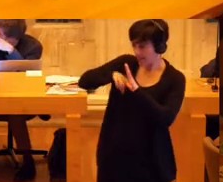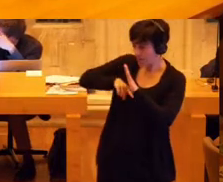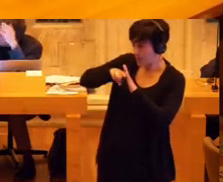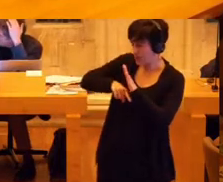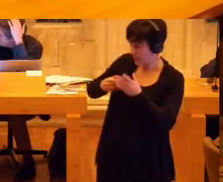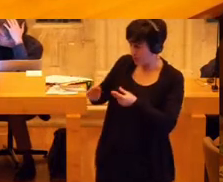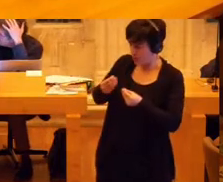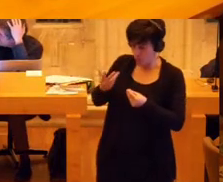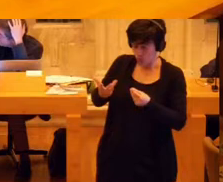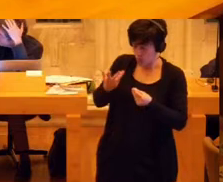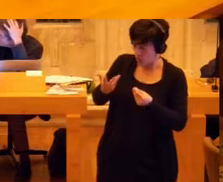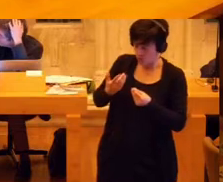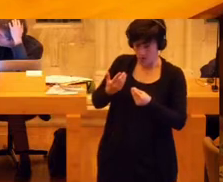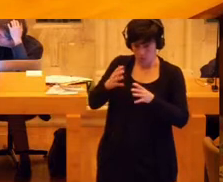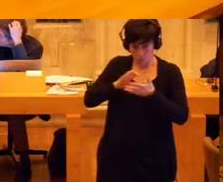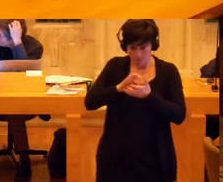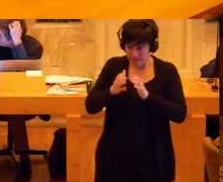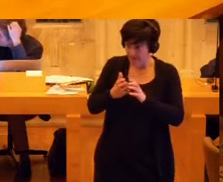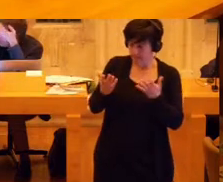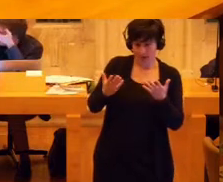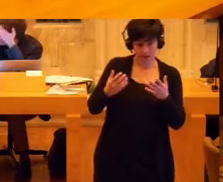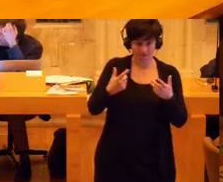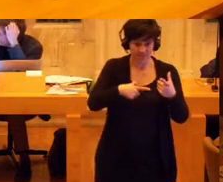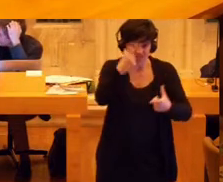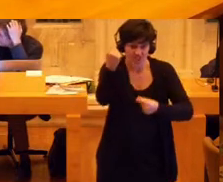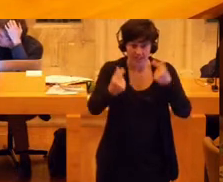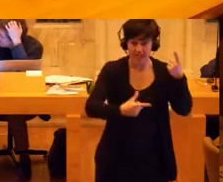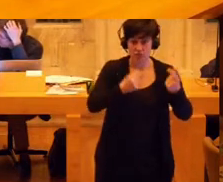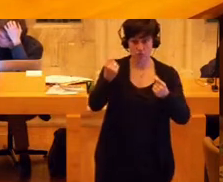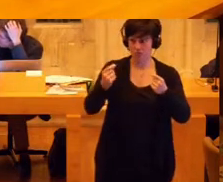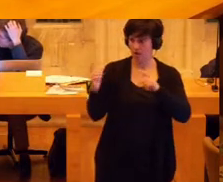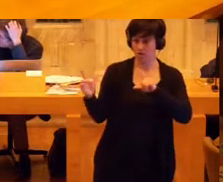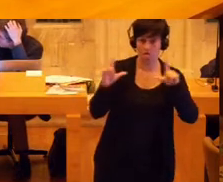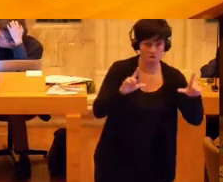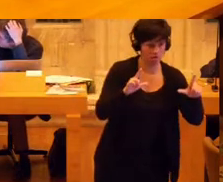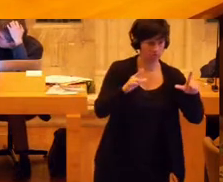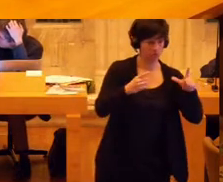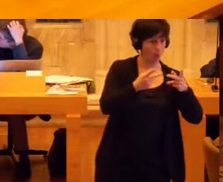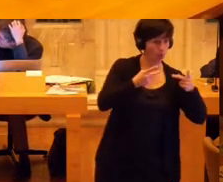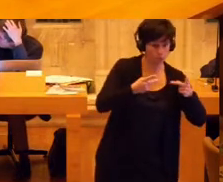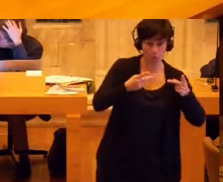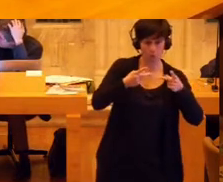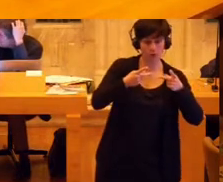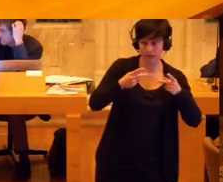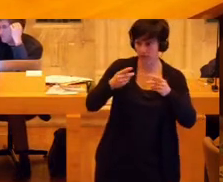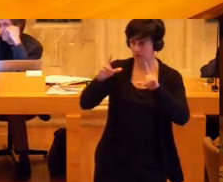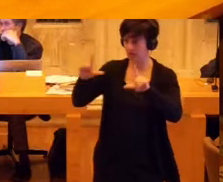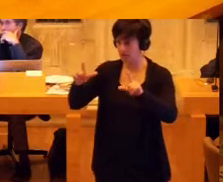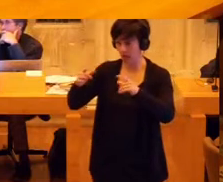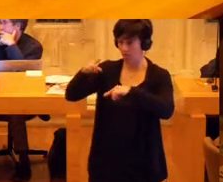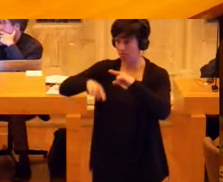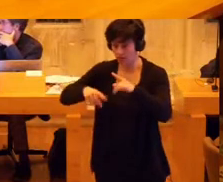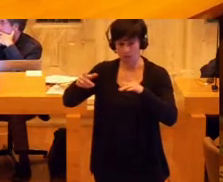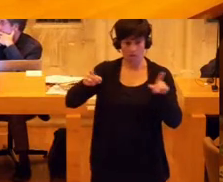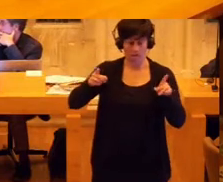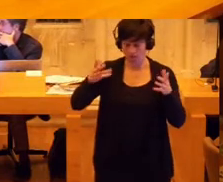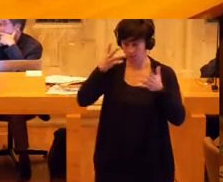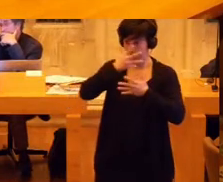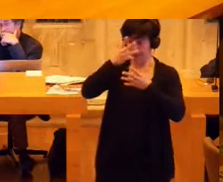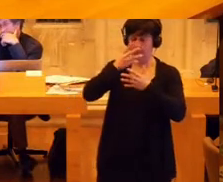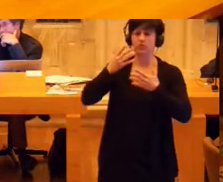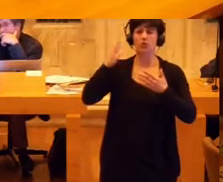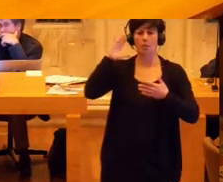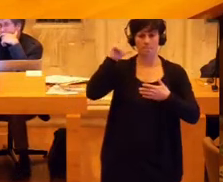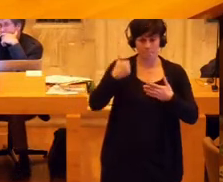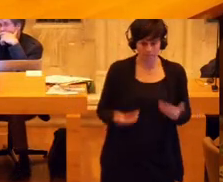appréhender de type de végétation sur laquelle c'est autorisé ou interdit. Là, pour avoir une lecture plus simple et une meilleure protection du